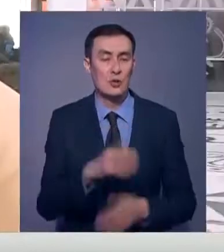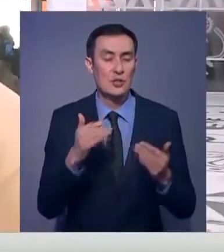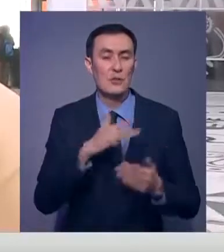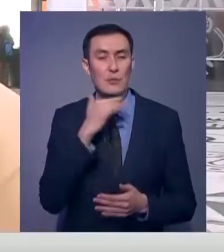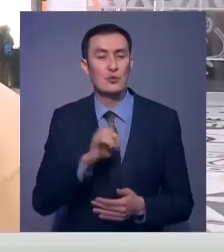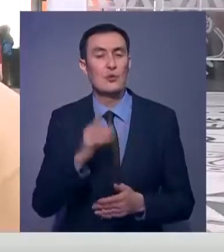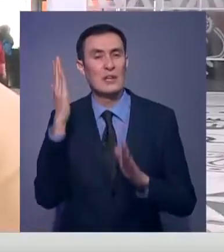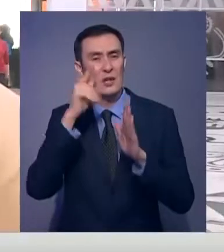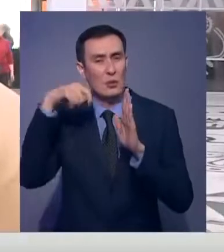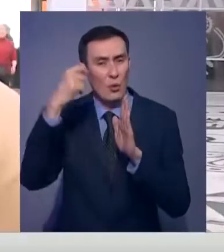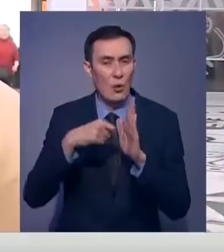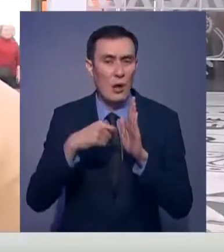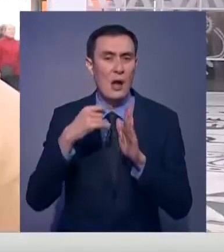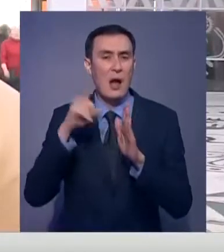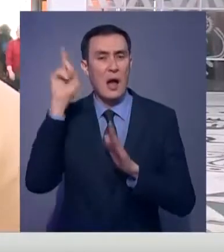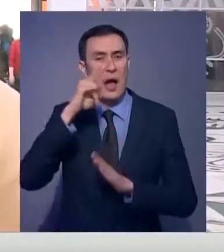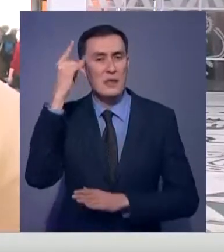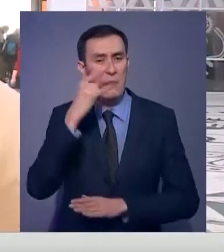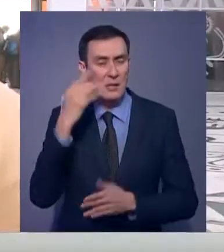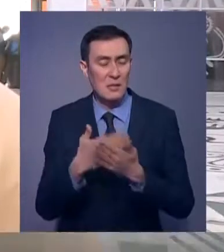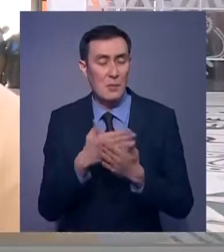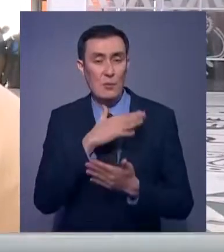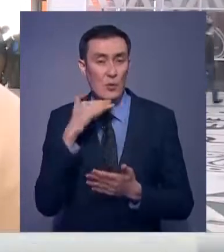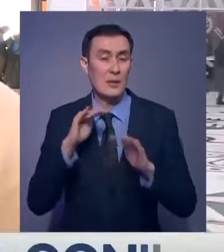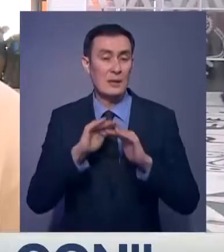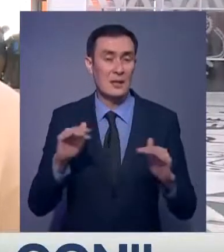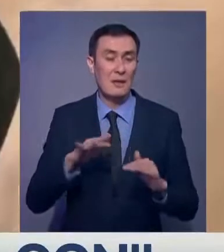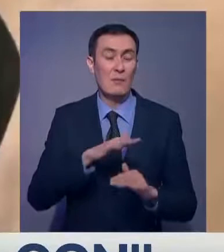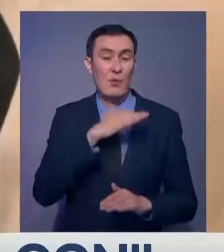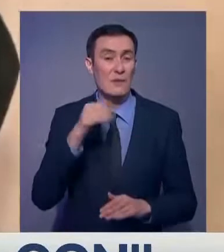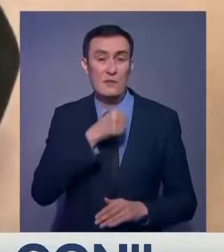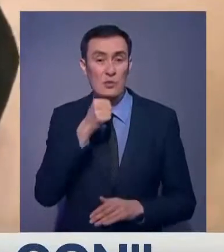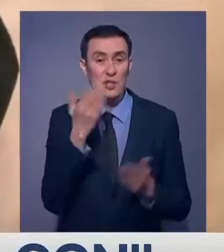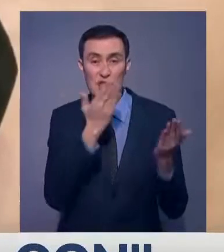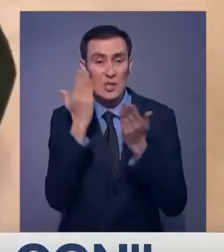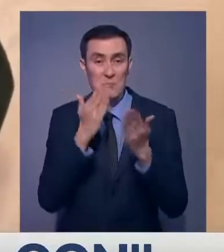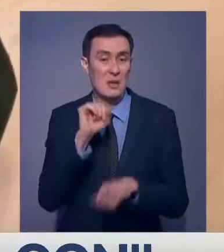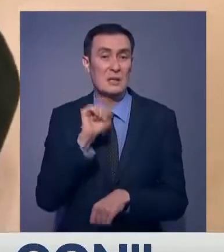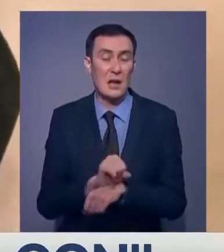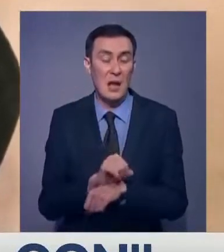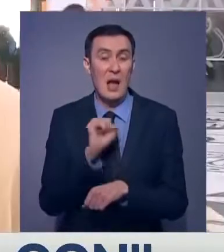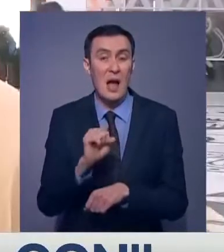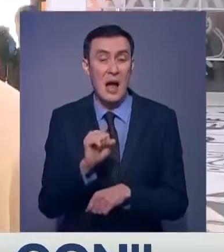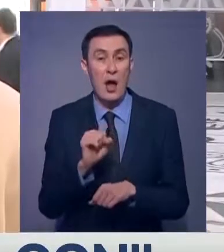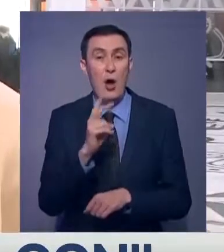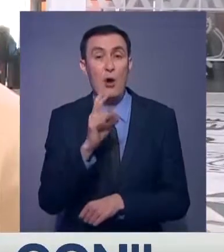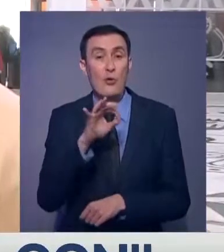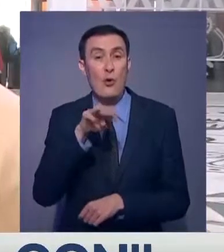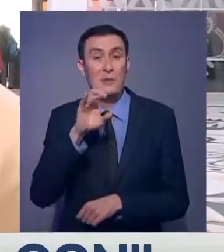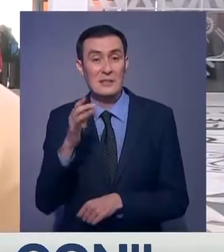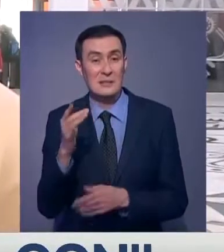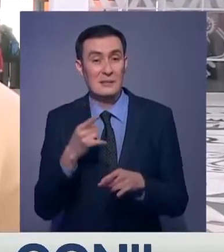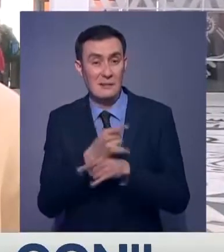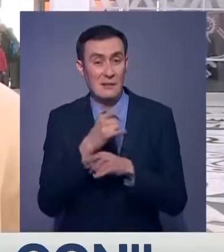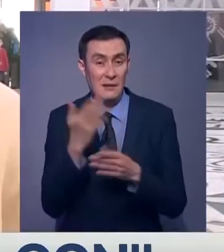кино, анимации. Сейчас многие дети, да и взрослые, перестали читать. А комикс – это такая переходная ступень, очень удачная